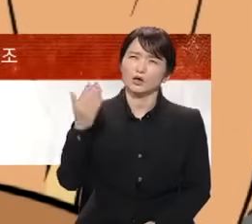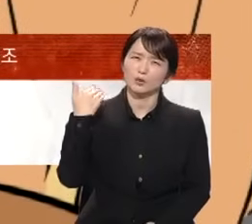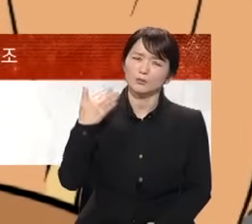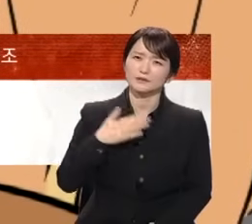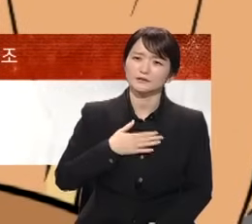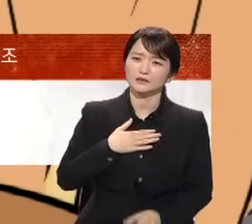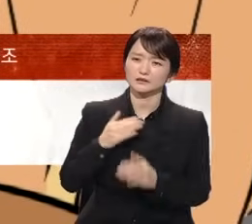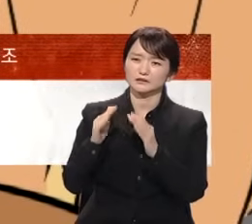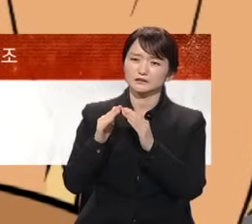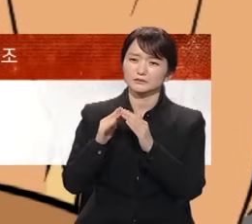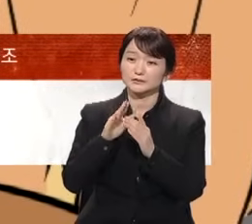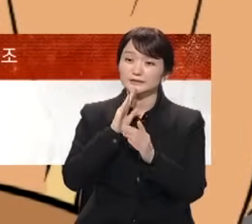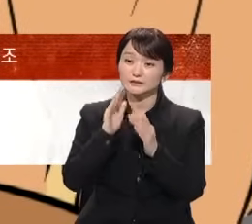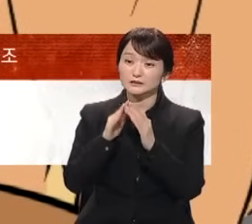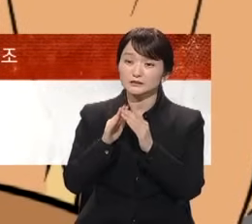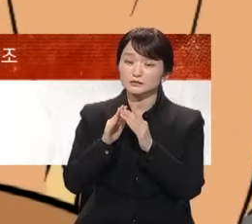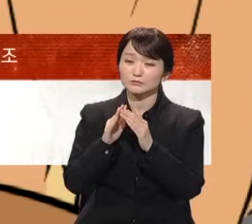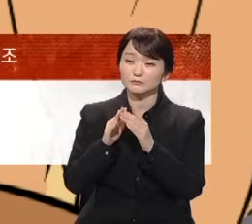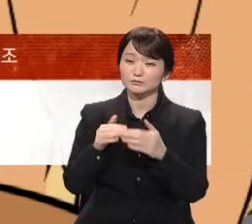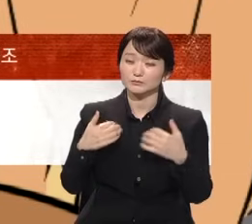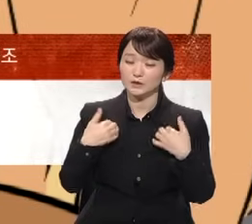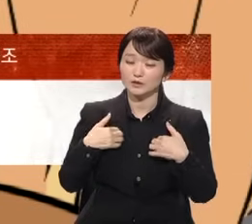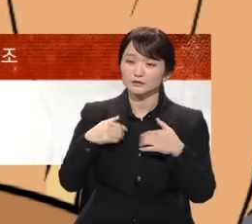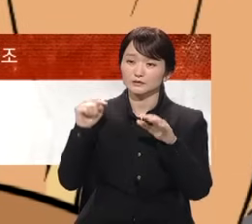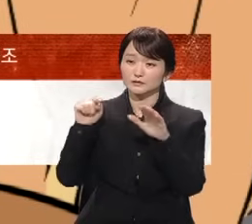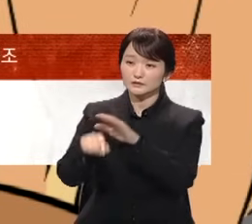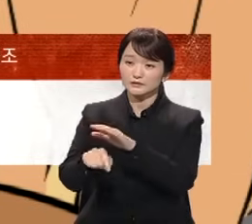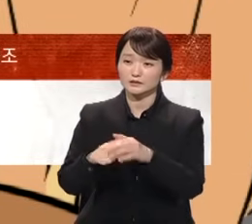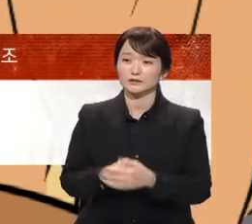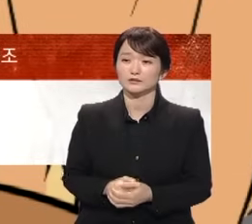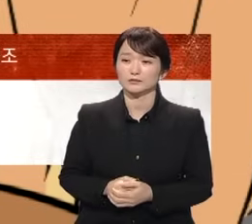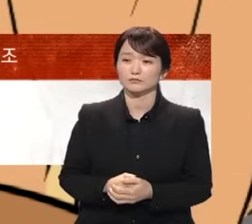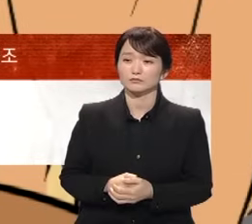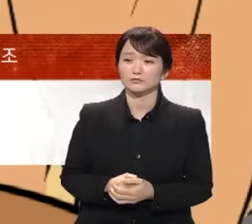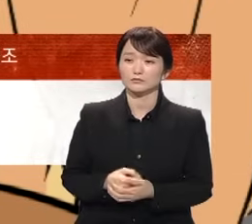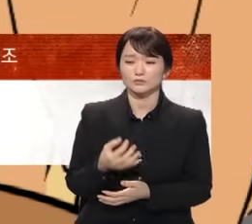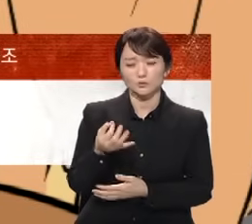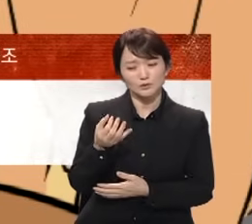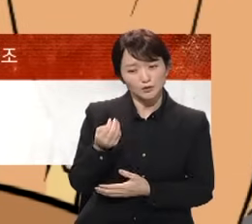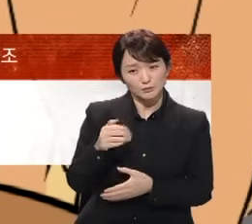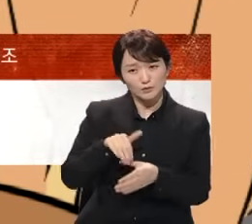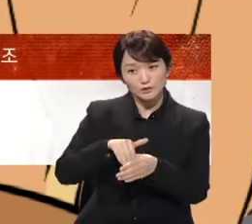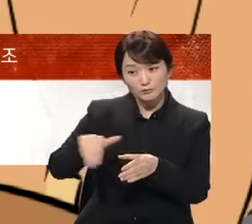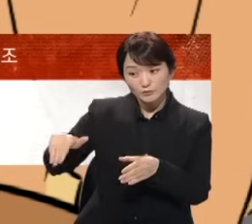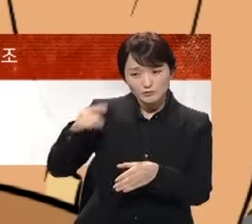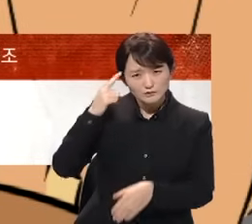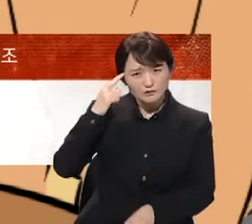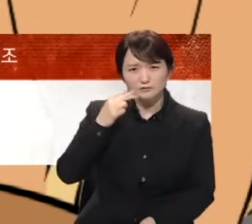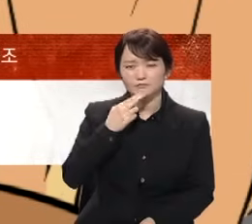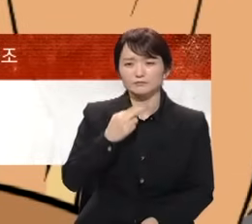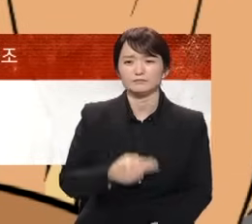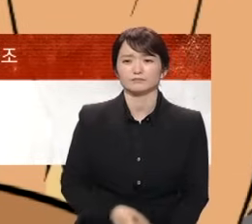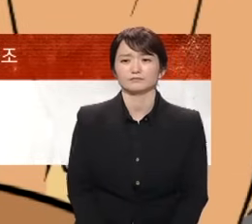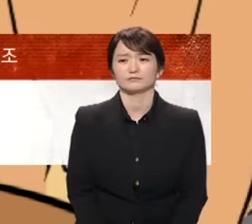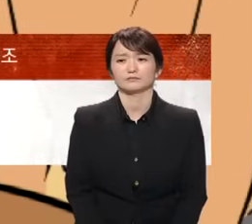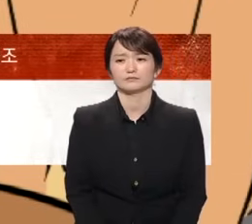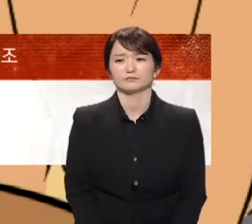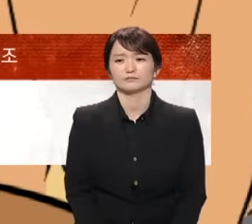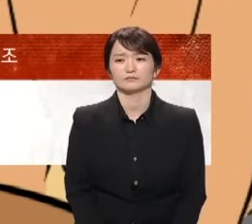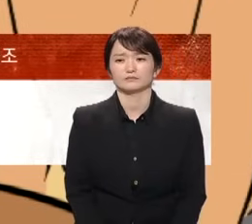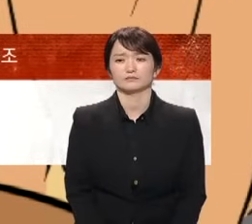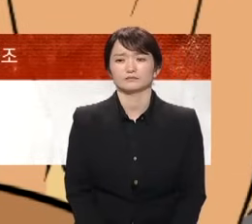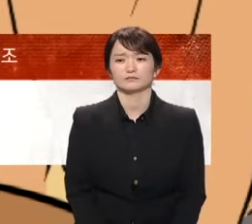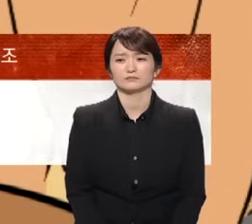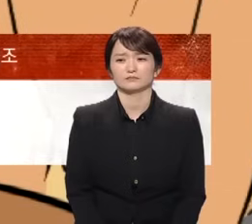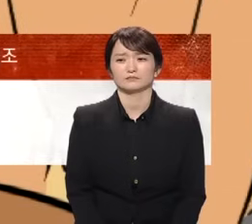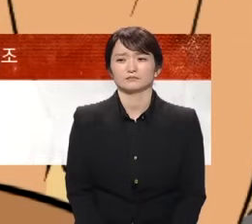뭐 명절에 가고 처갓집에 뭐 다만 얼마라도 보내고 뭐 이런 생각 자체를 안 하는 거예요. 그래서 제가 한 번은 도대체